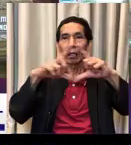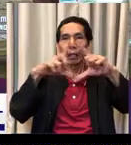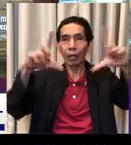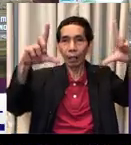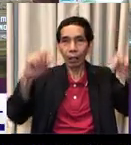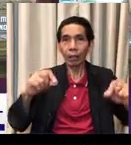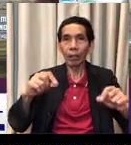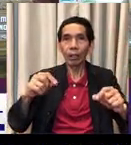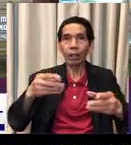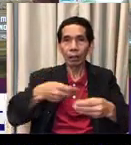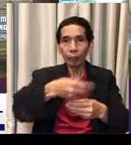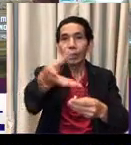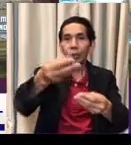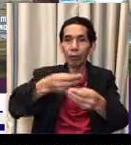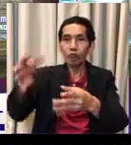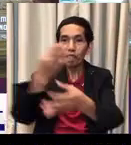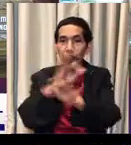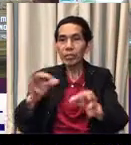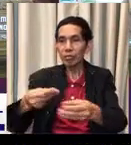Ibig sabihin, ipinamigay ng libre.